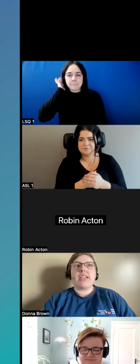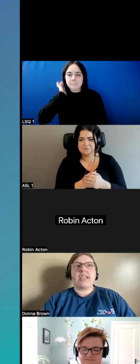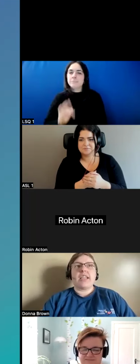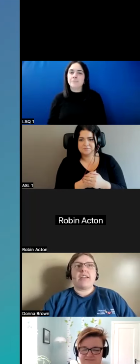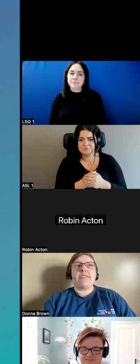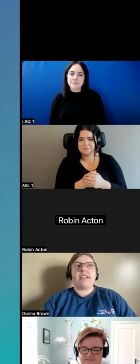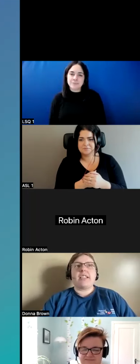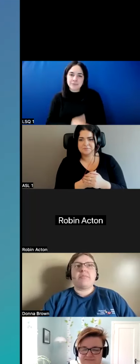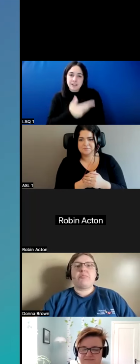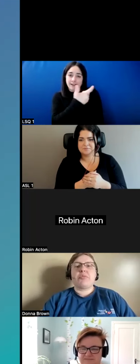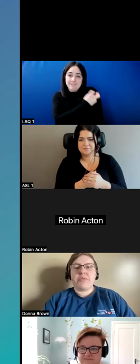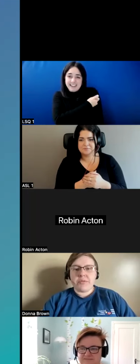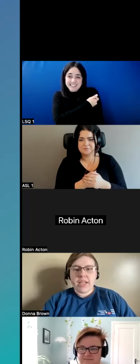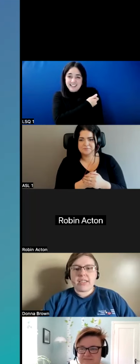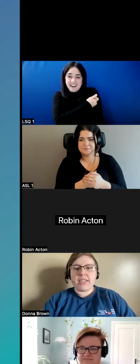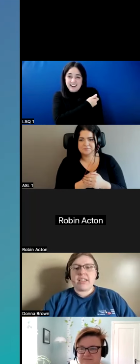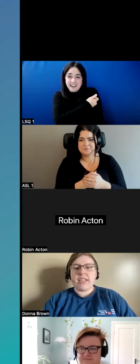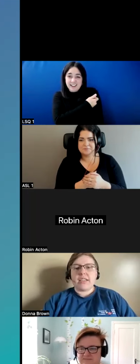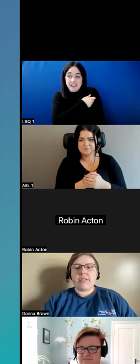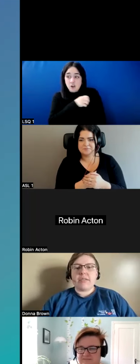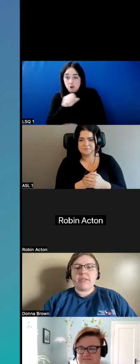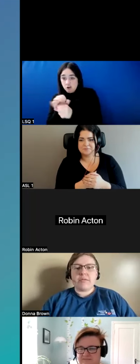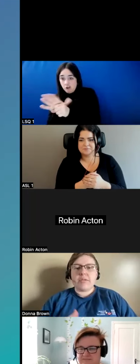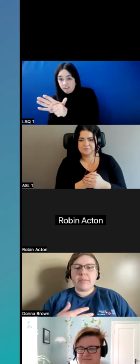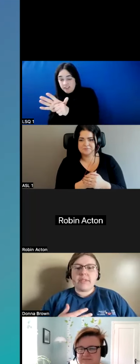c'est que le vaccin ne peut pas protéger de la COVID,